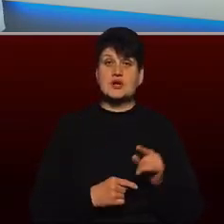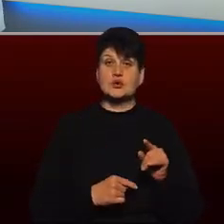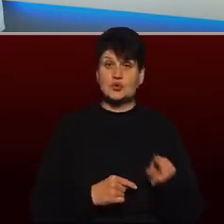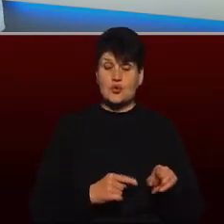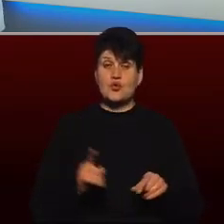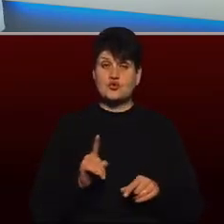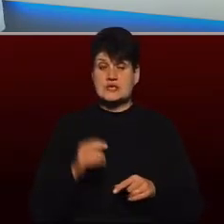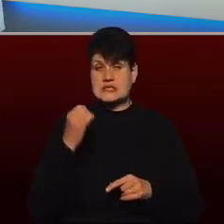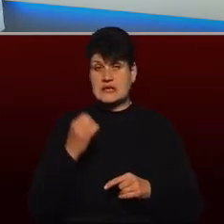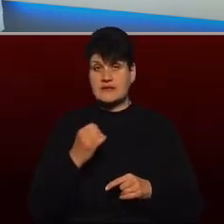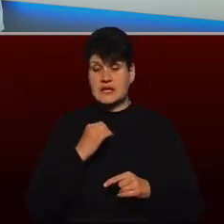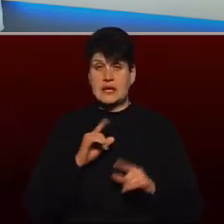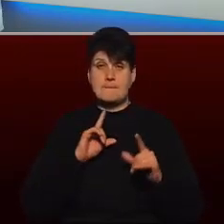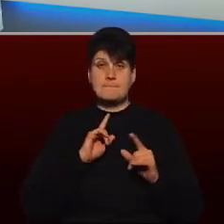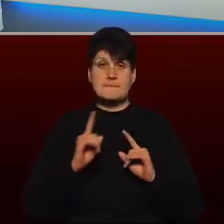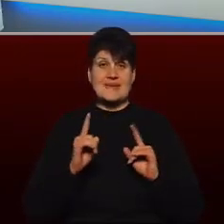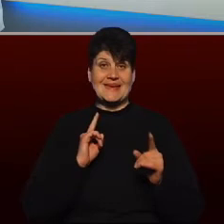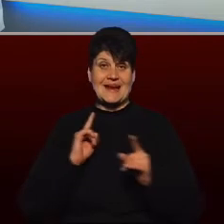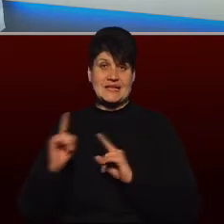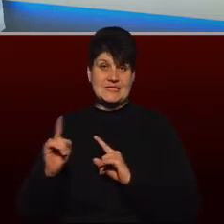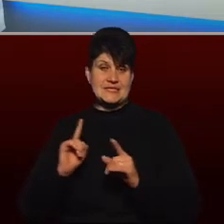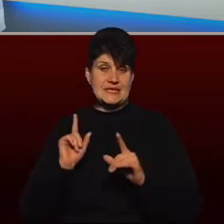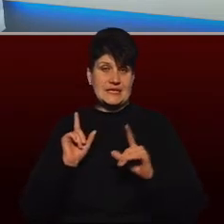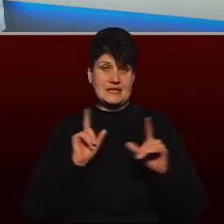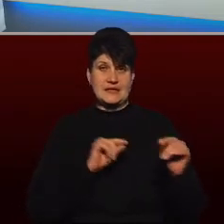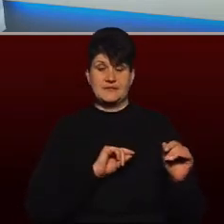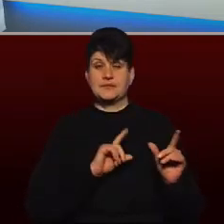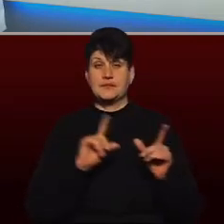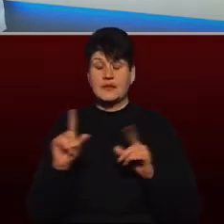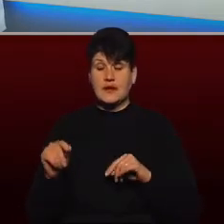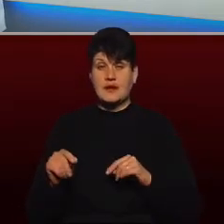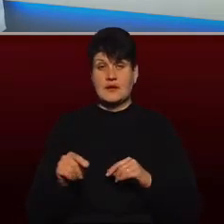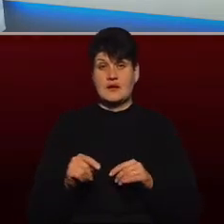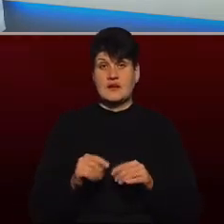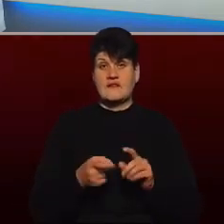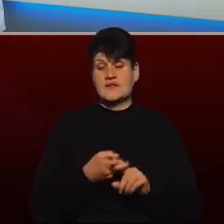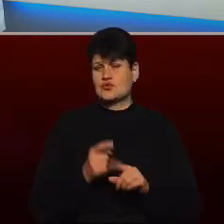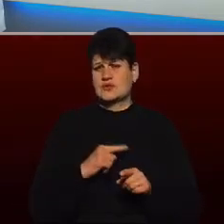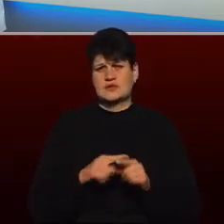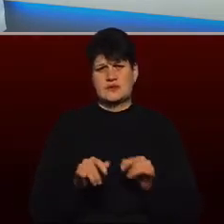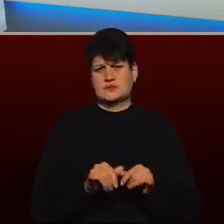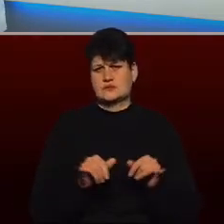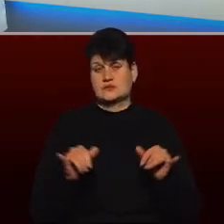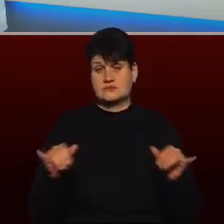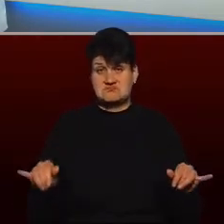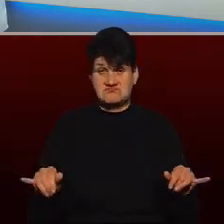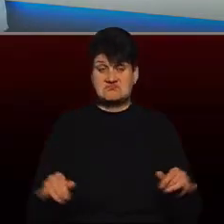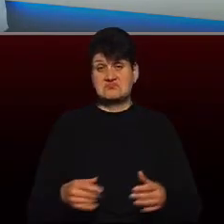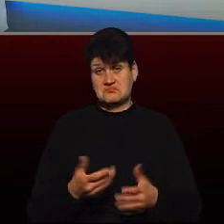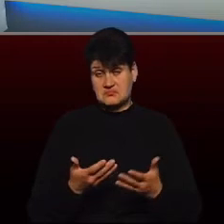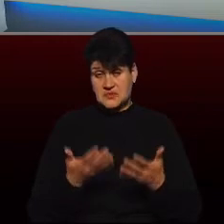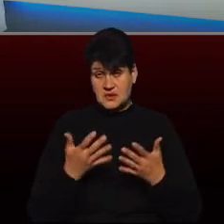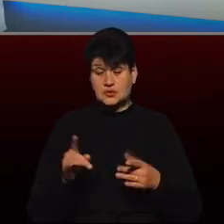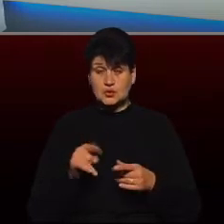завдяки міграційним процесам вірус поширився доволі швидко. І очевидно, що його